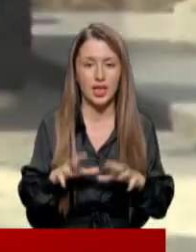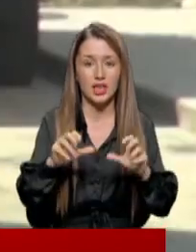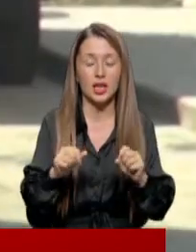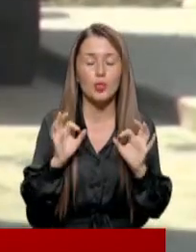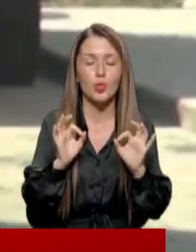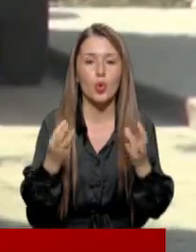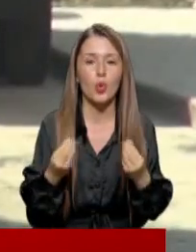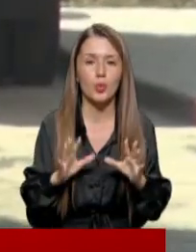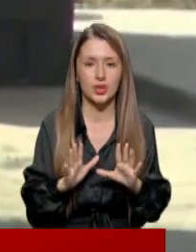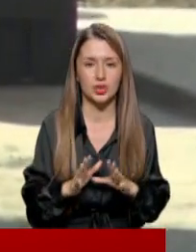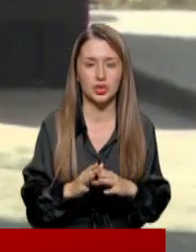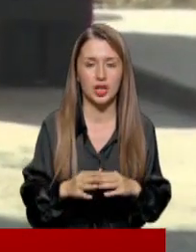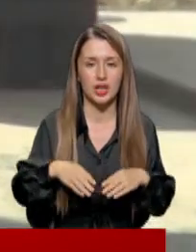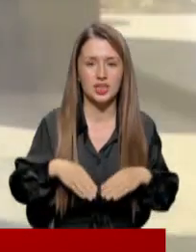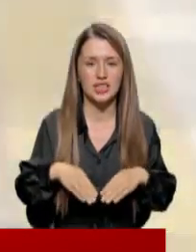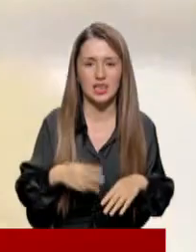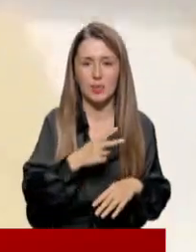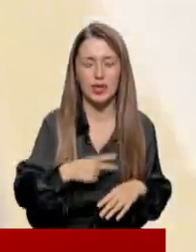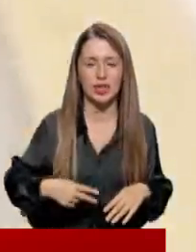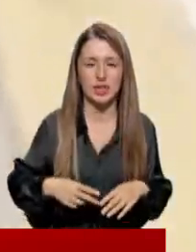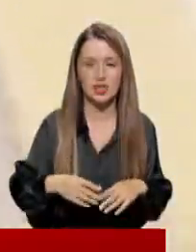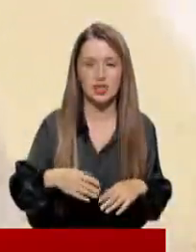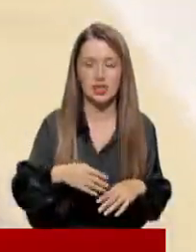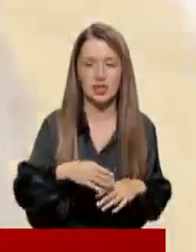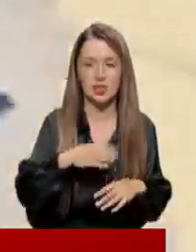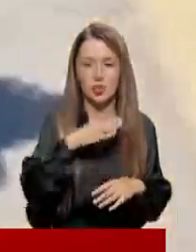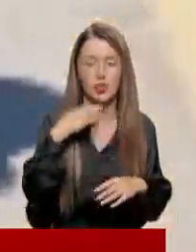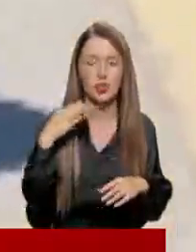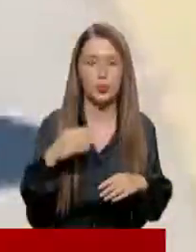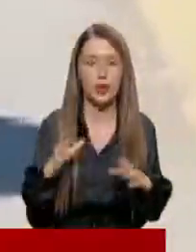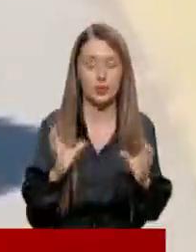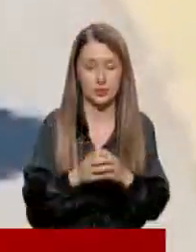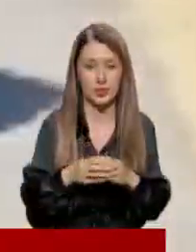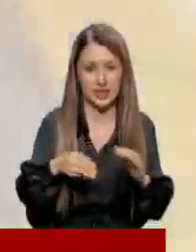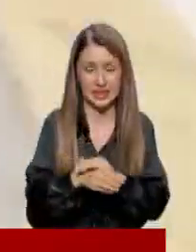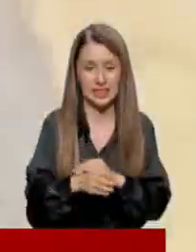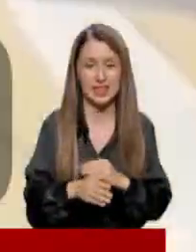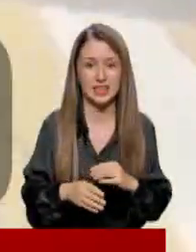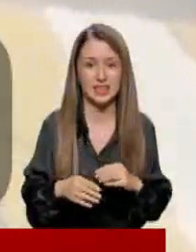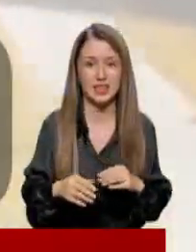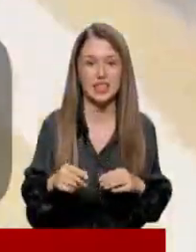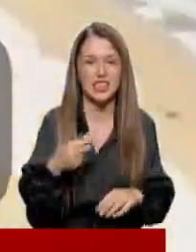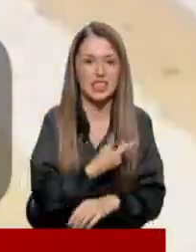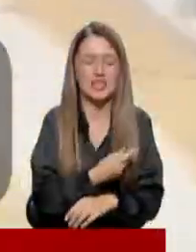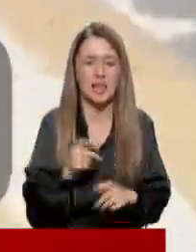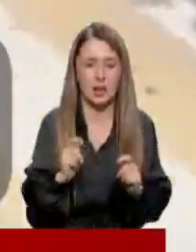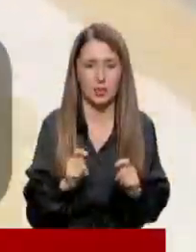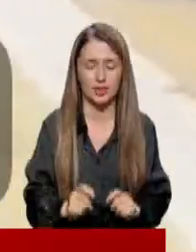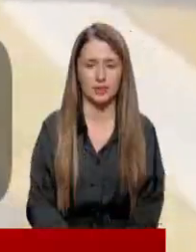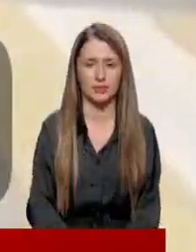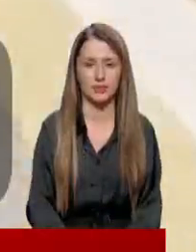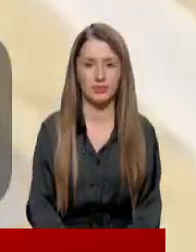Yakalamak mümkün olmayınca Rize Belediyesi kurban timi girdi devreye. Sakinleştirici iğne yapıldı hayvana. Şimdi düşecek o.